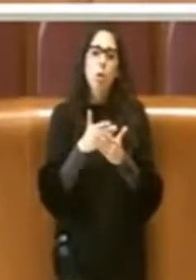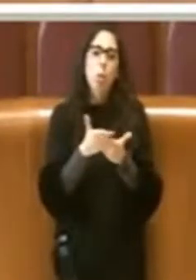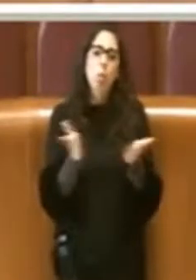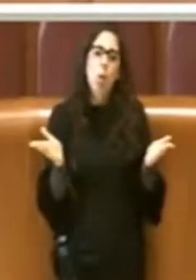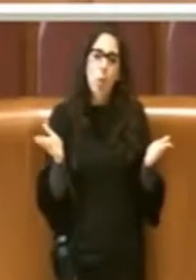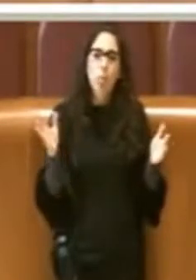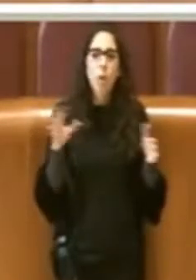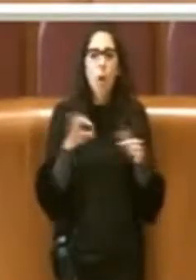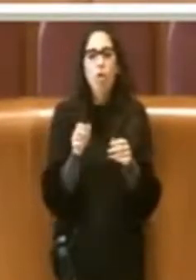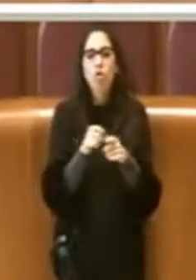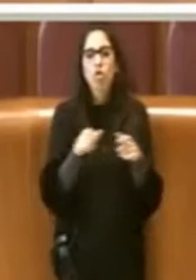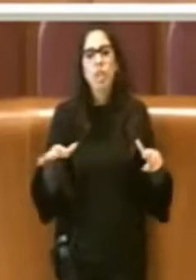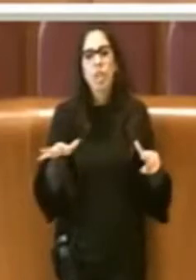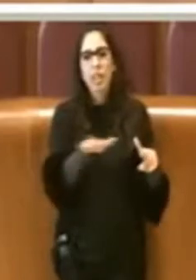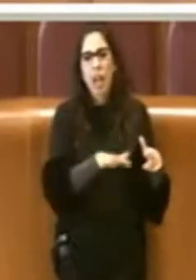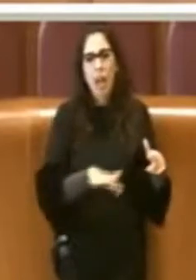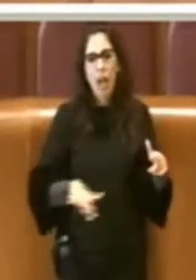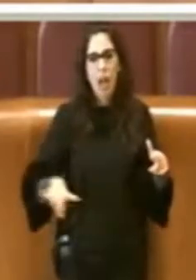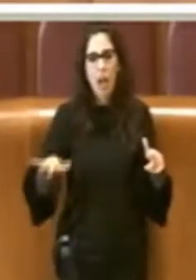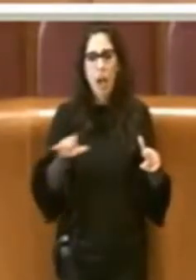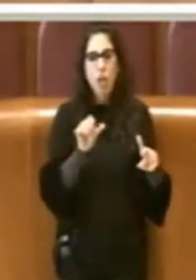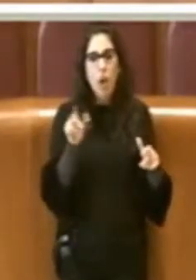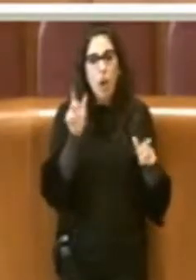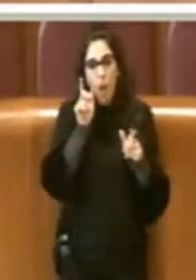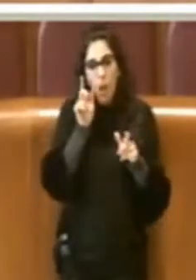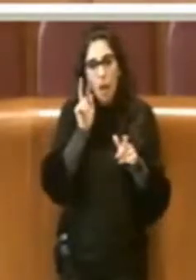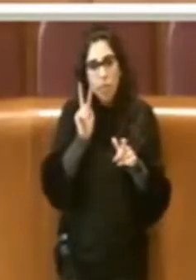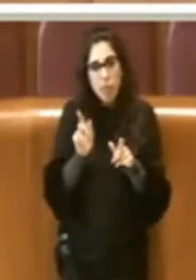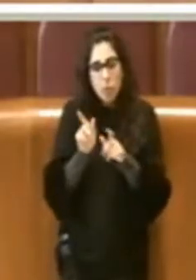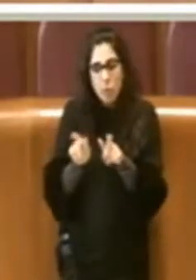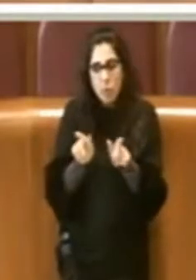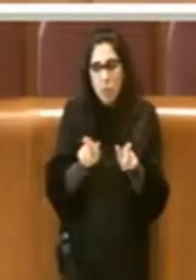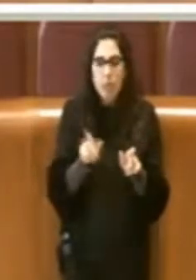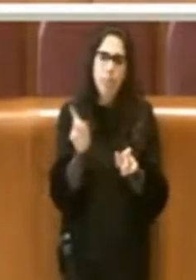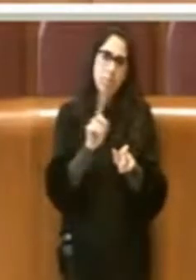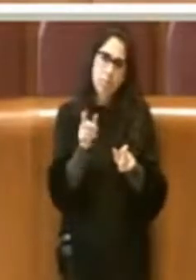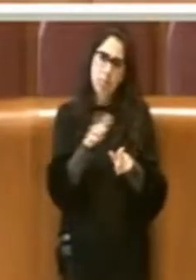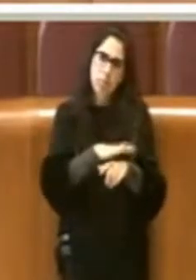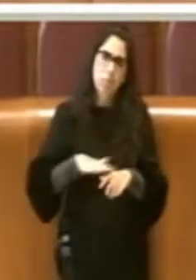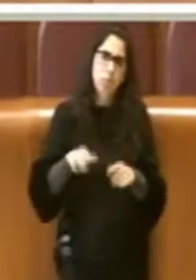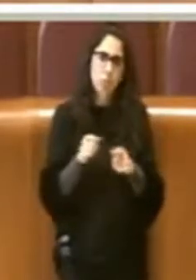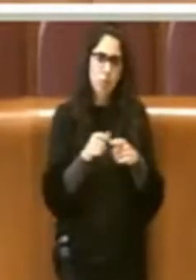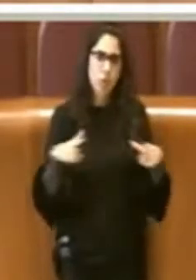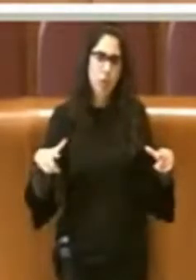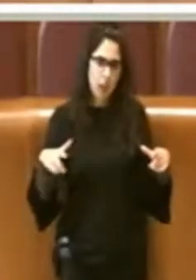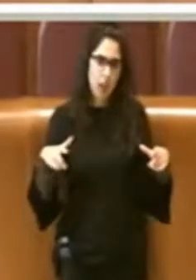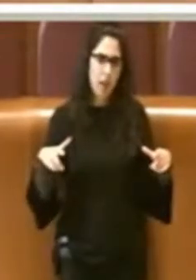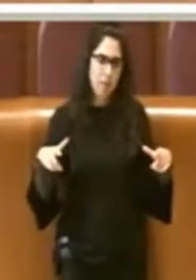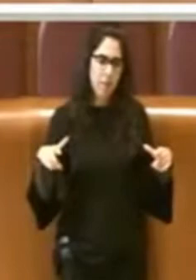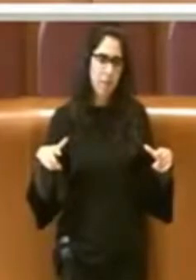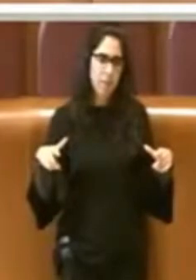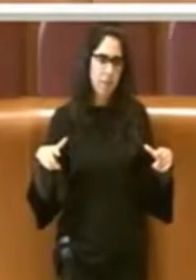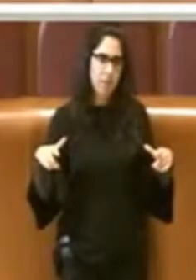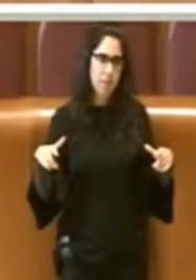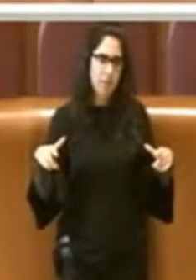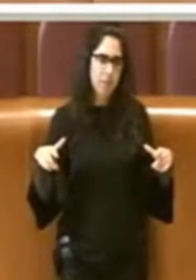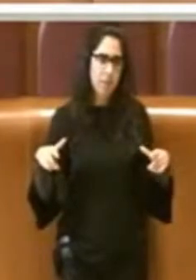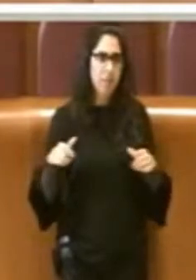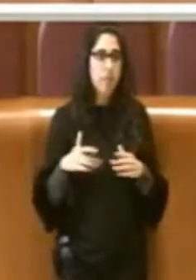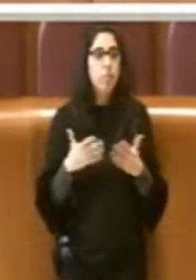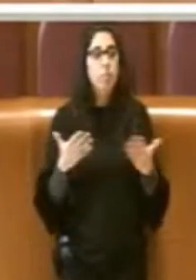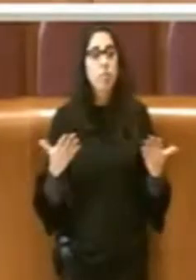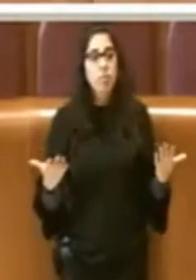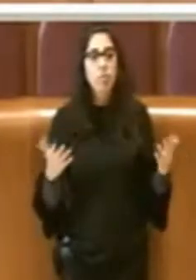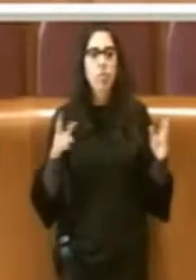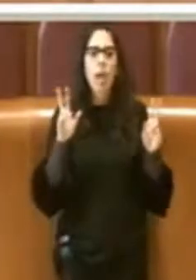chiaramente senza fossilizzarci troppo sui piccoli territori, sui singoli territori, scusate, non piccoli. Il tema però è